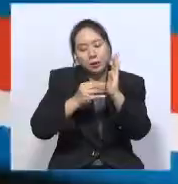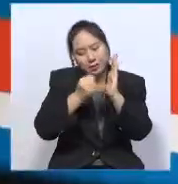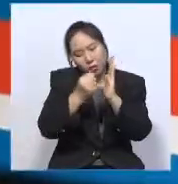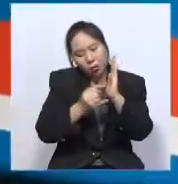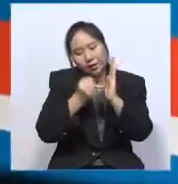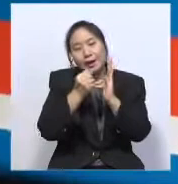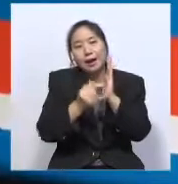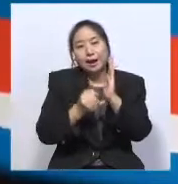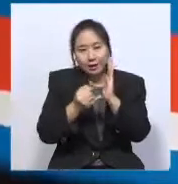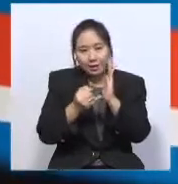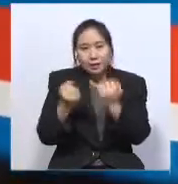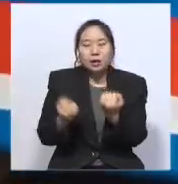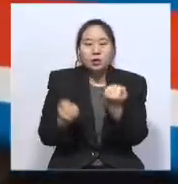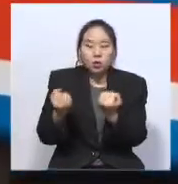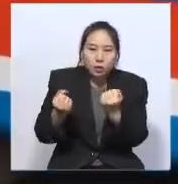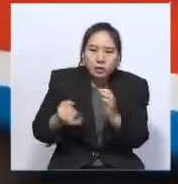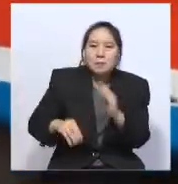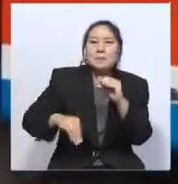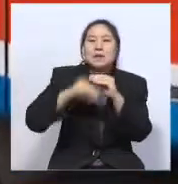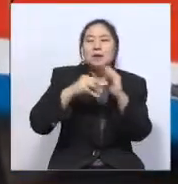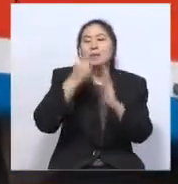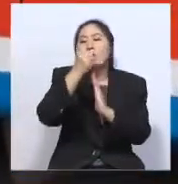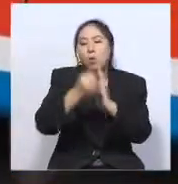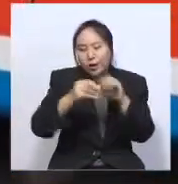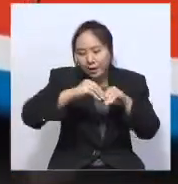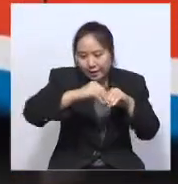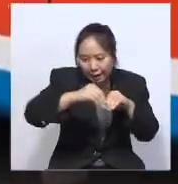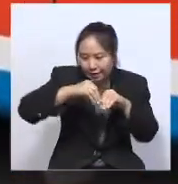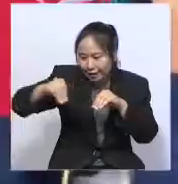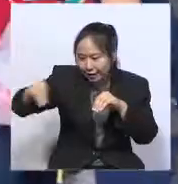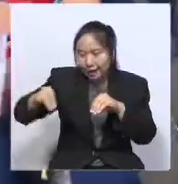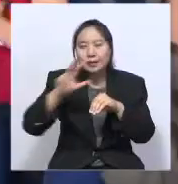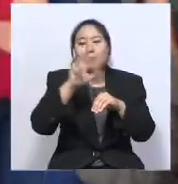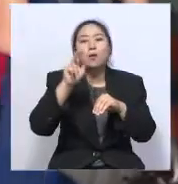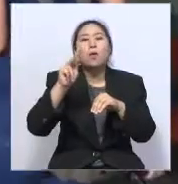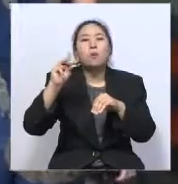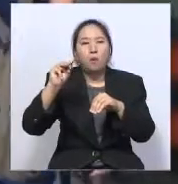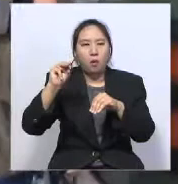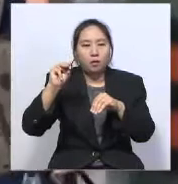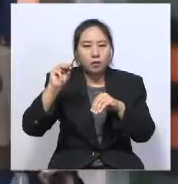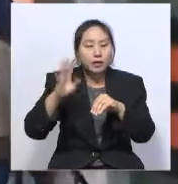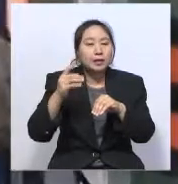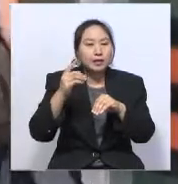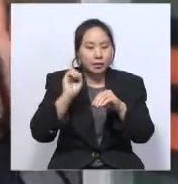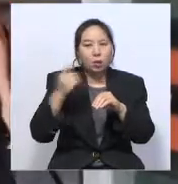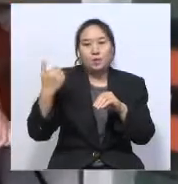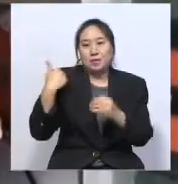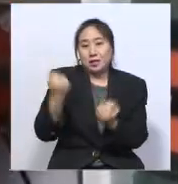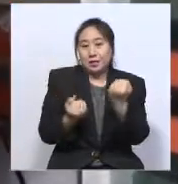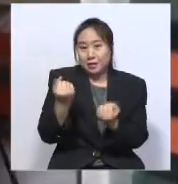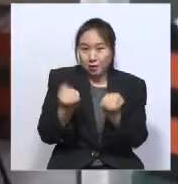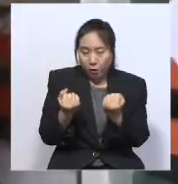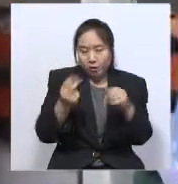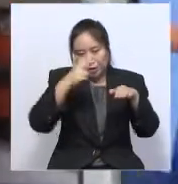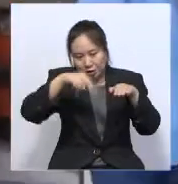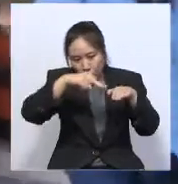ริมณฑลที่จะเข้ามาวิ่งเสริมต่างจังหวัดในระยะทางสั้นๆนะคะไม่เกิน300กิโลเมตรซึ่งแน่นอนว่าก็ต้องมีการเตรียมความพร้